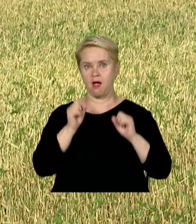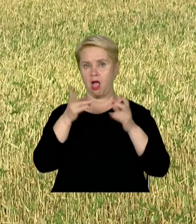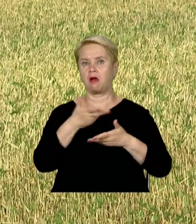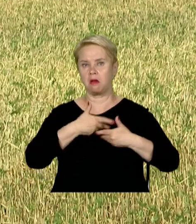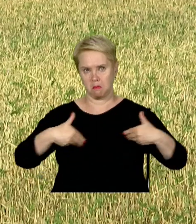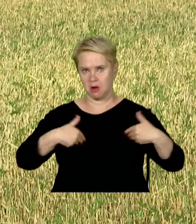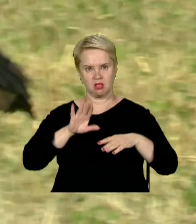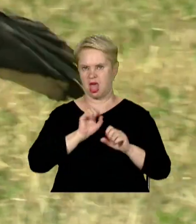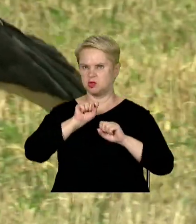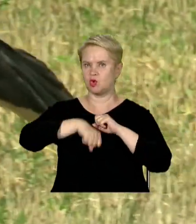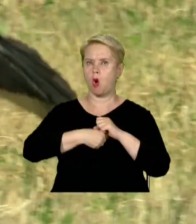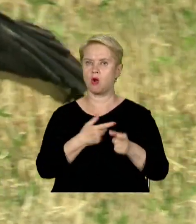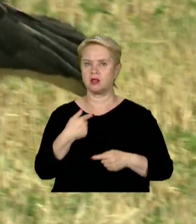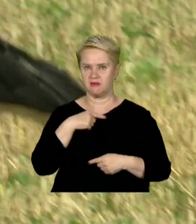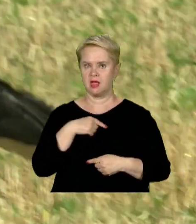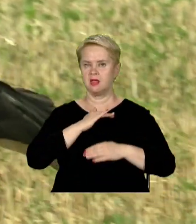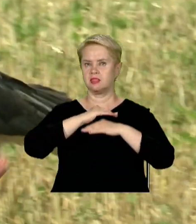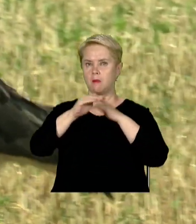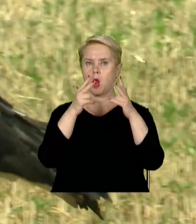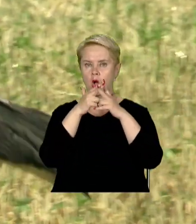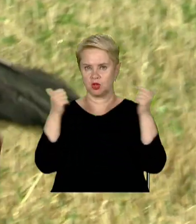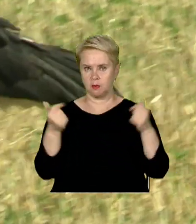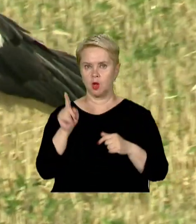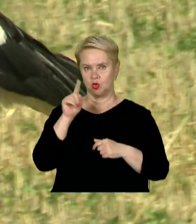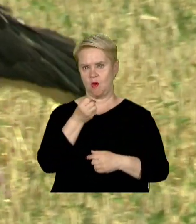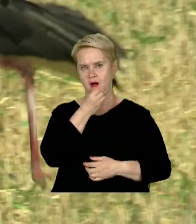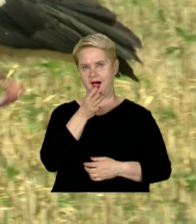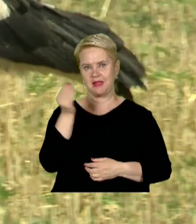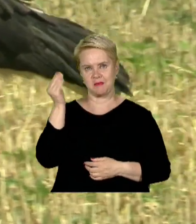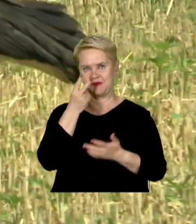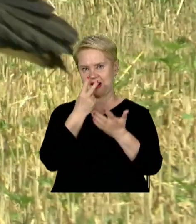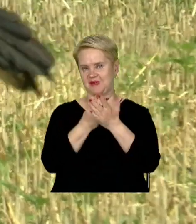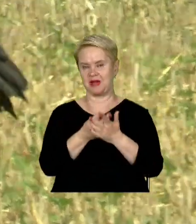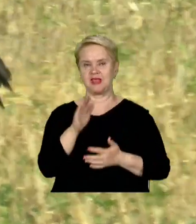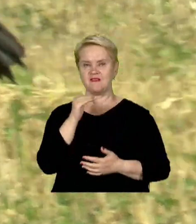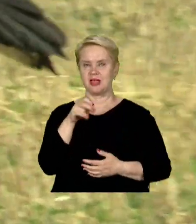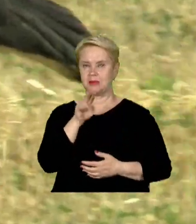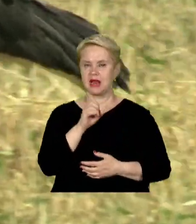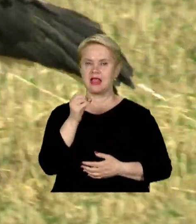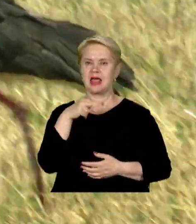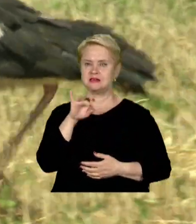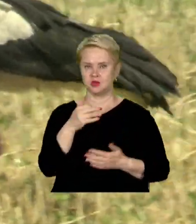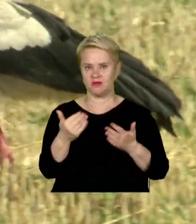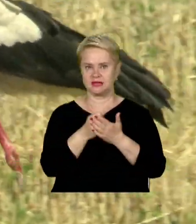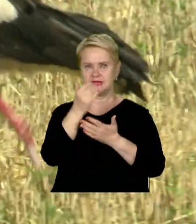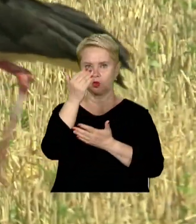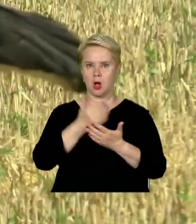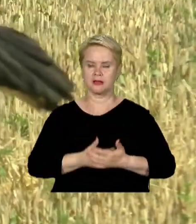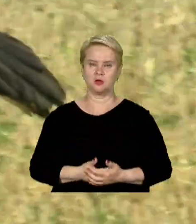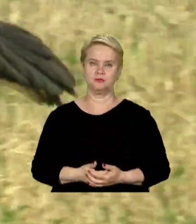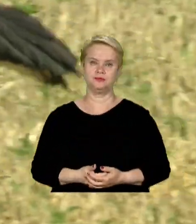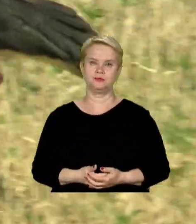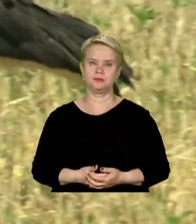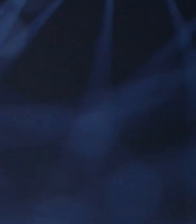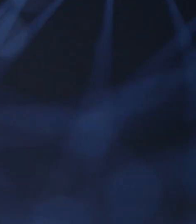ми, нескорений. Він на полях Дніпропетровщини, і то гарна прикмета. Фаїна Мендалюк, Денис Єлісавенко, новини 11